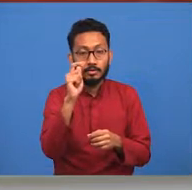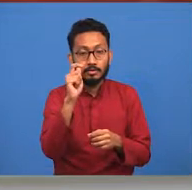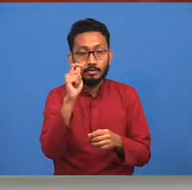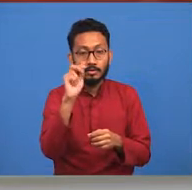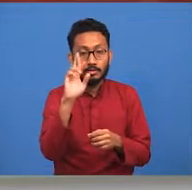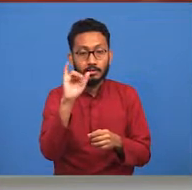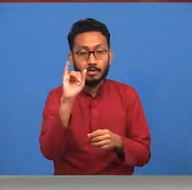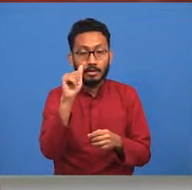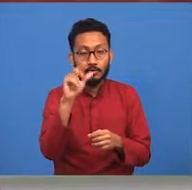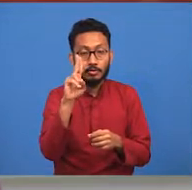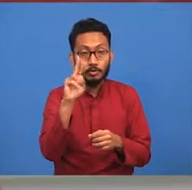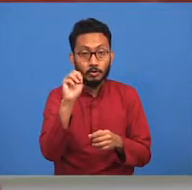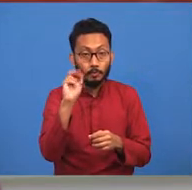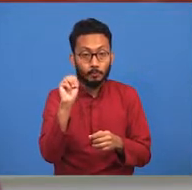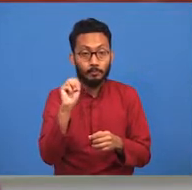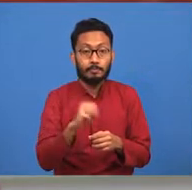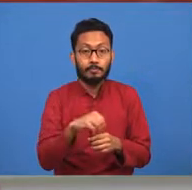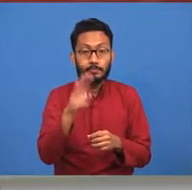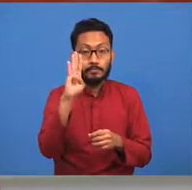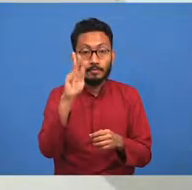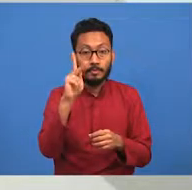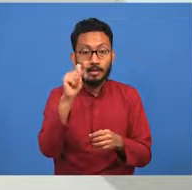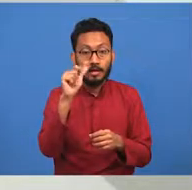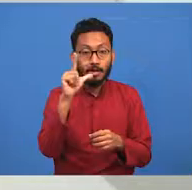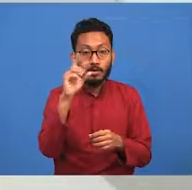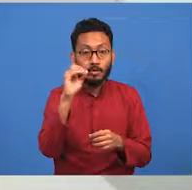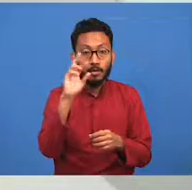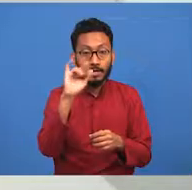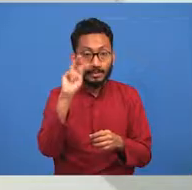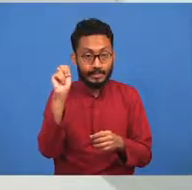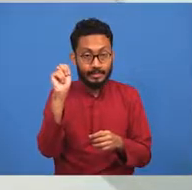kemolaran 0.5 mol per dm padu.